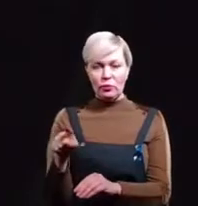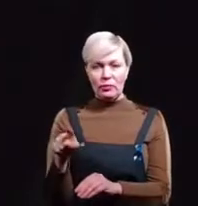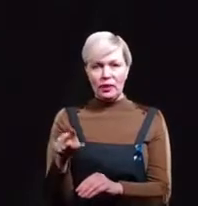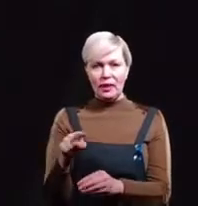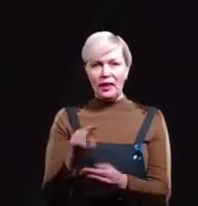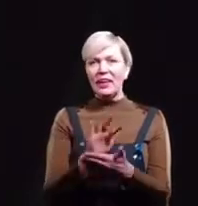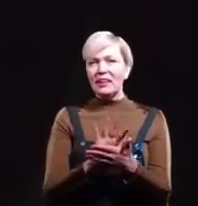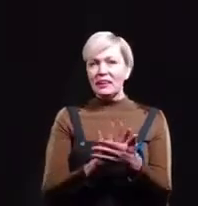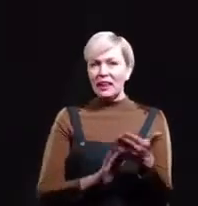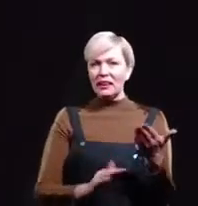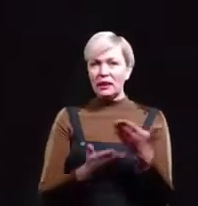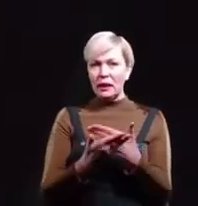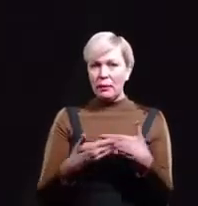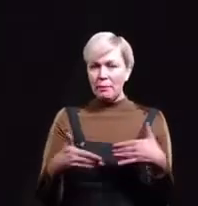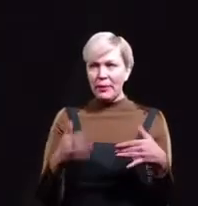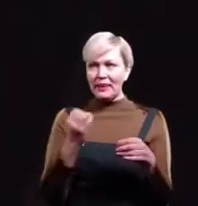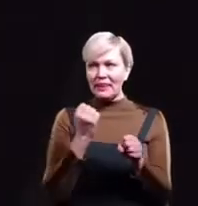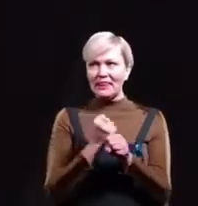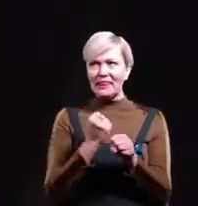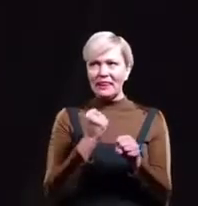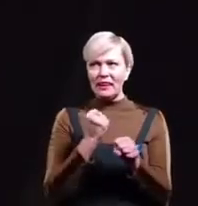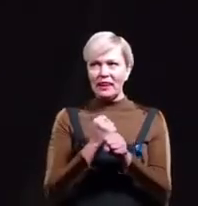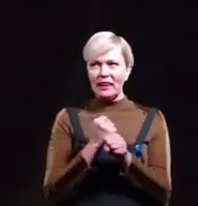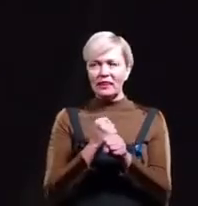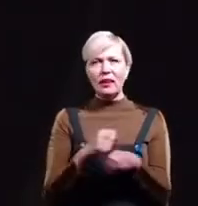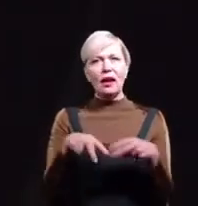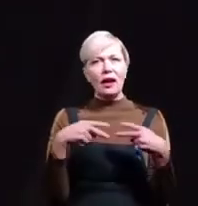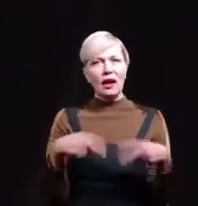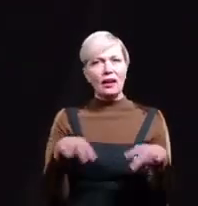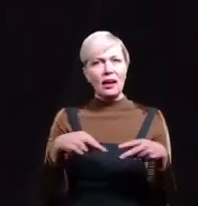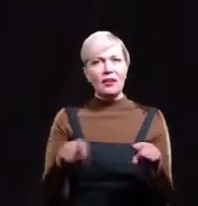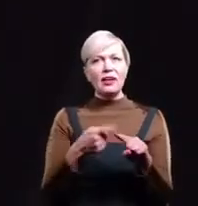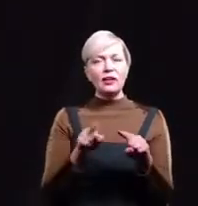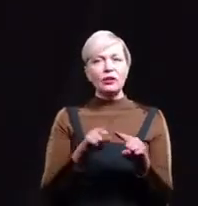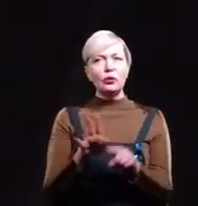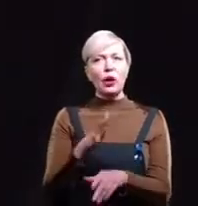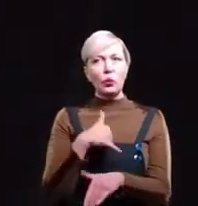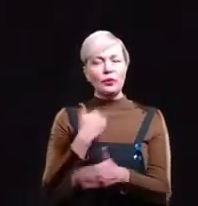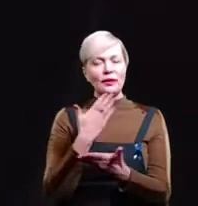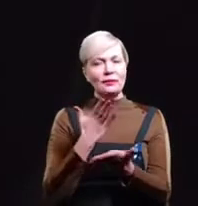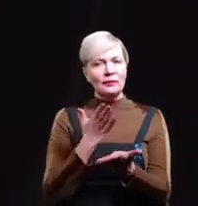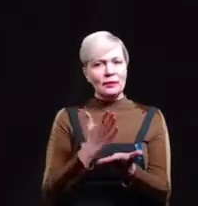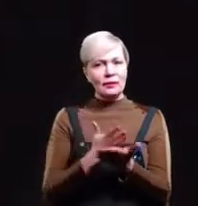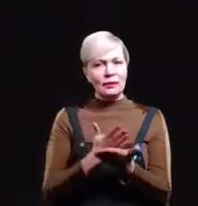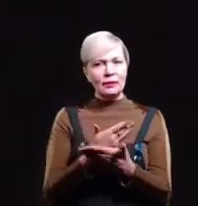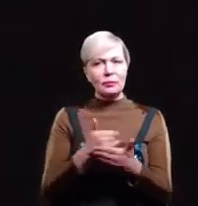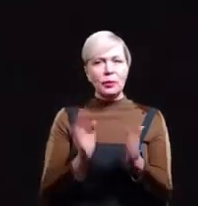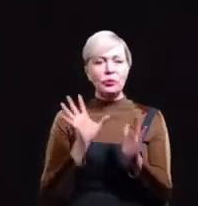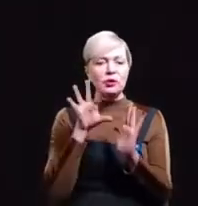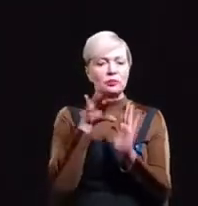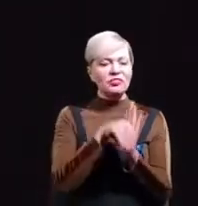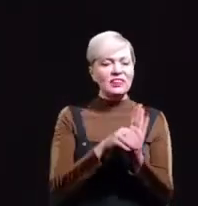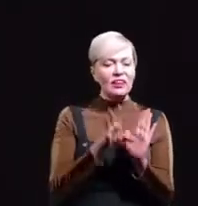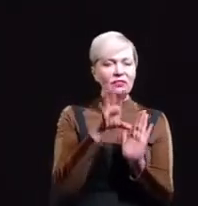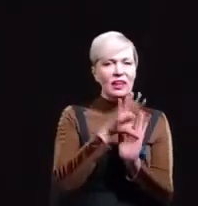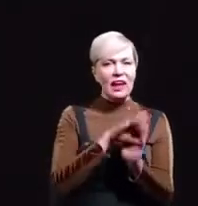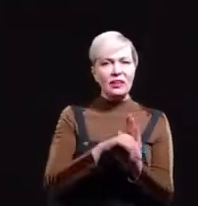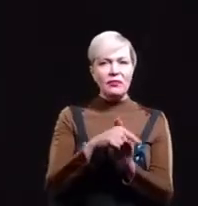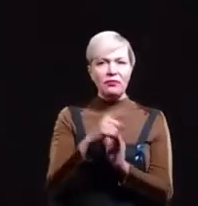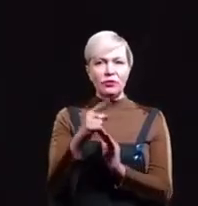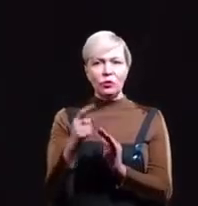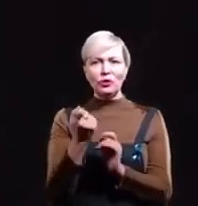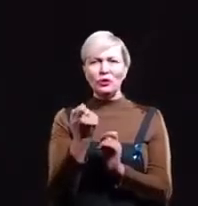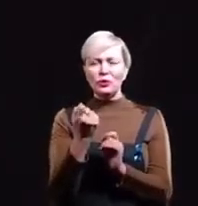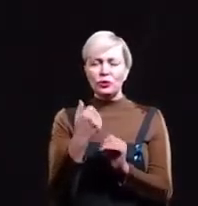Дальше мы сделаем та хореография, которая у нас есть. Мы будем вставлять ее в номер, но чуть